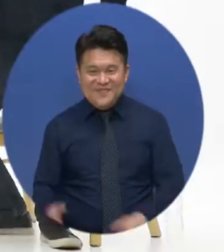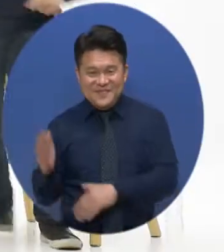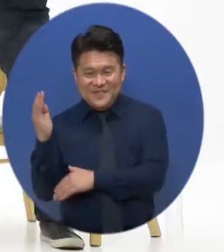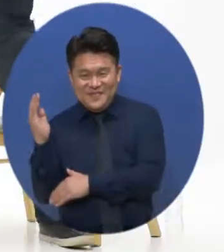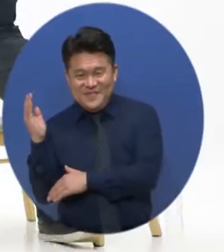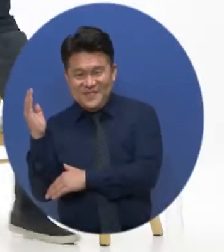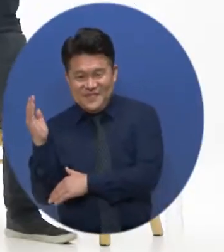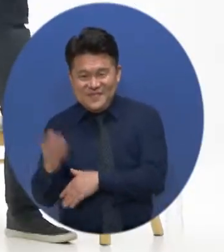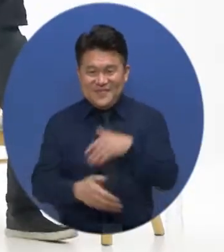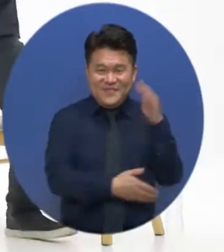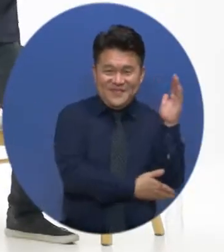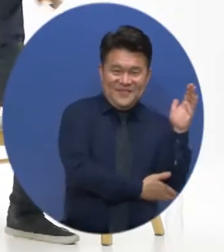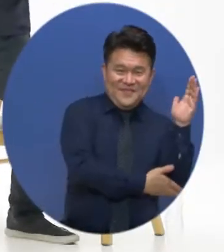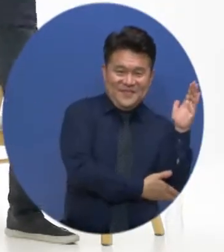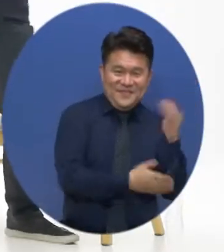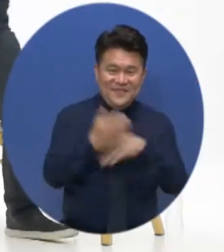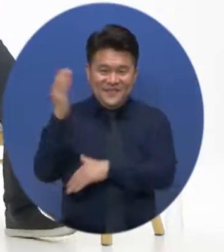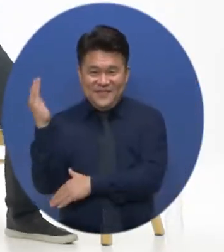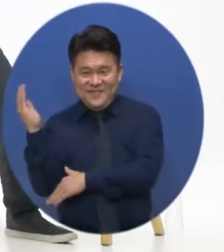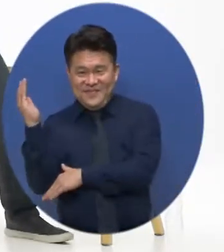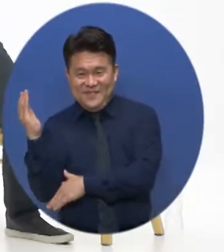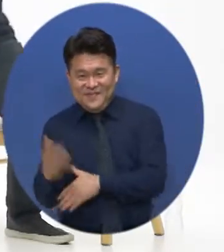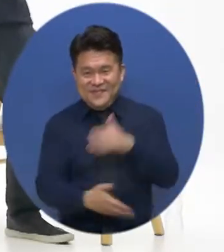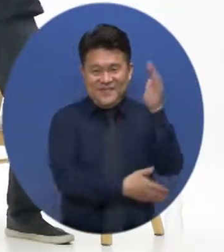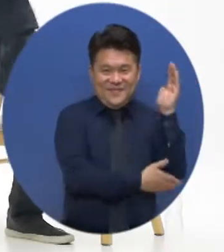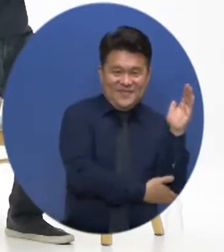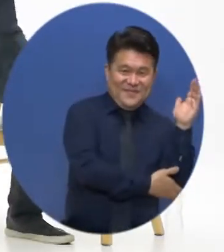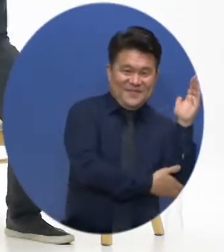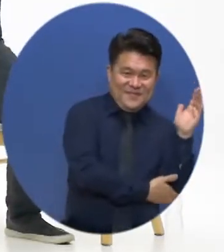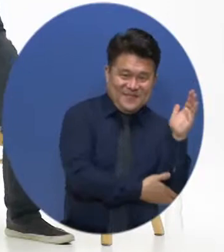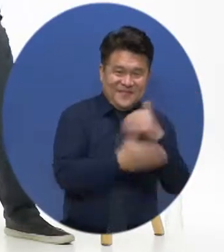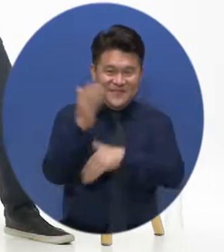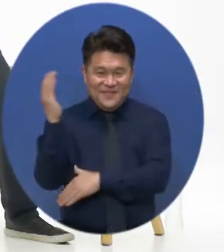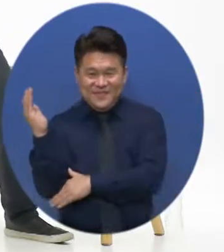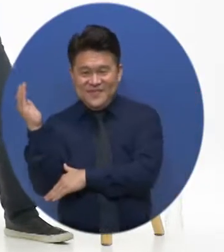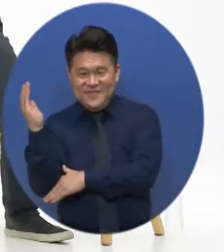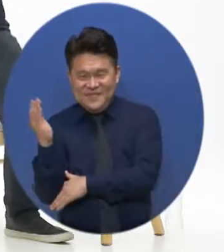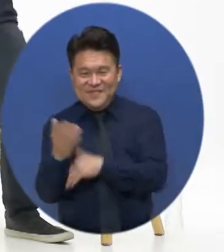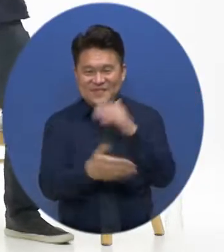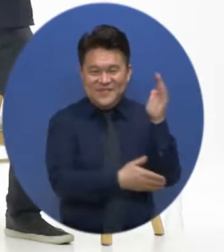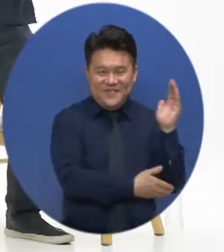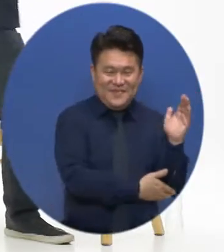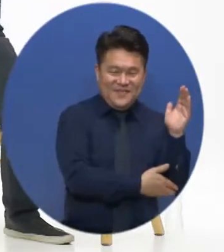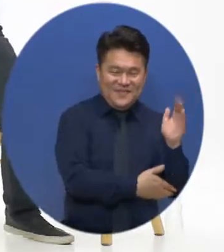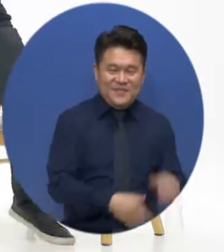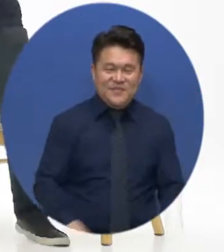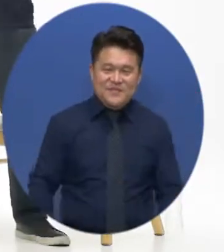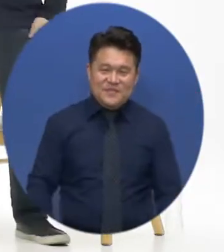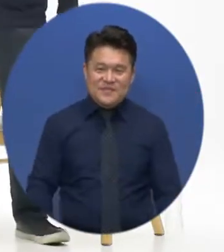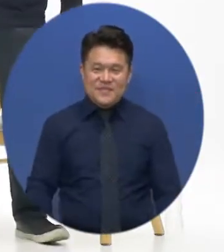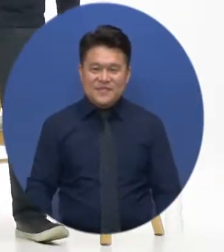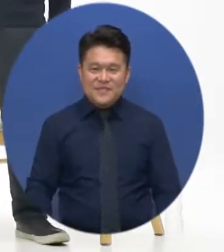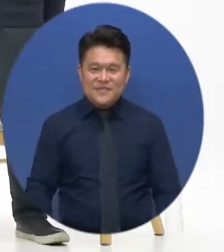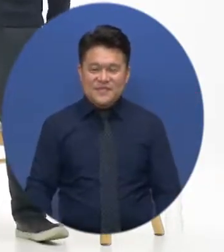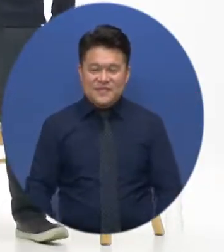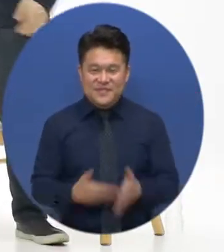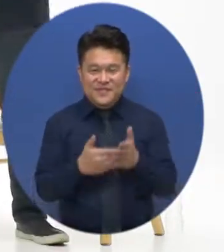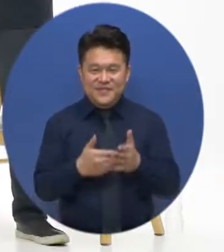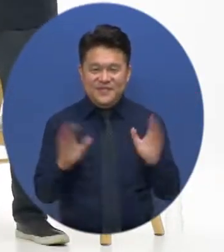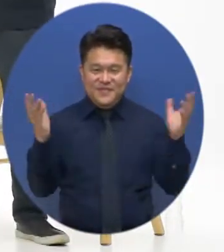이렇게. 죄송합니다. 다 같이. 나도요. 엑스트라, 네. 아이모. 아이모? 예. 좋았습니다. 아.